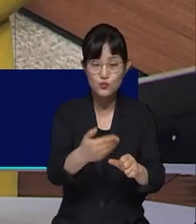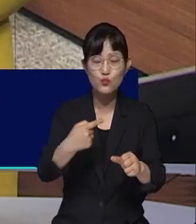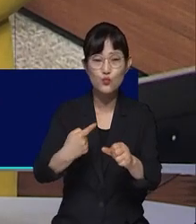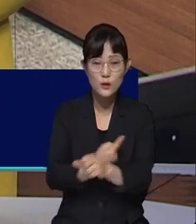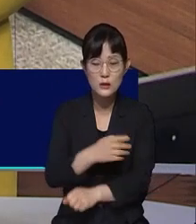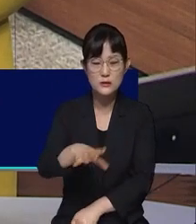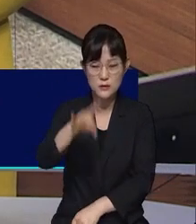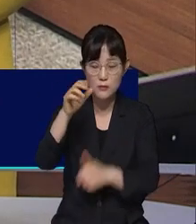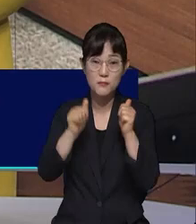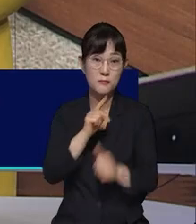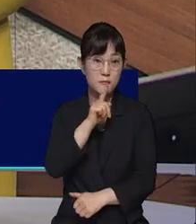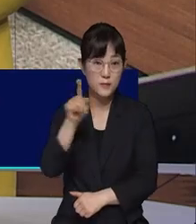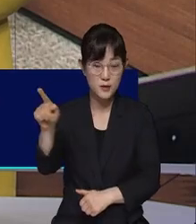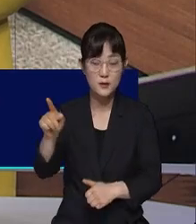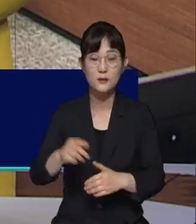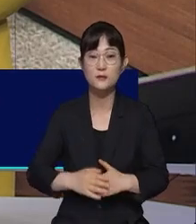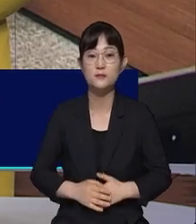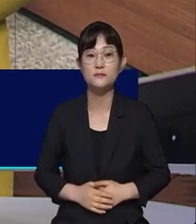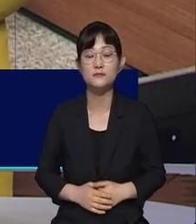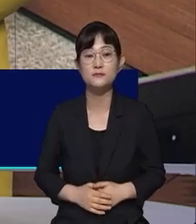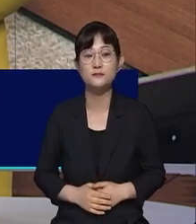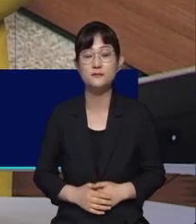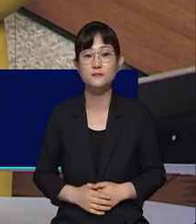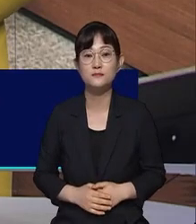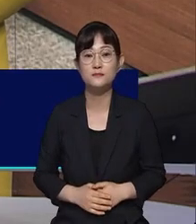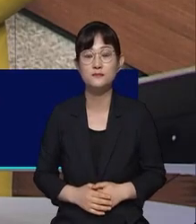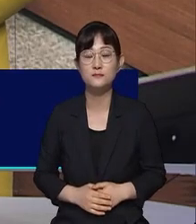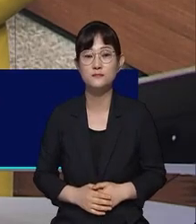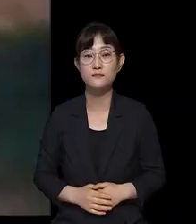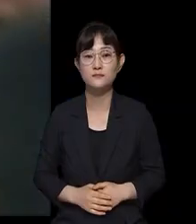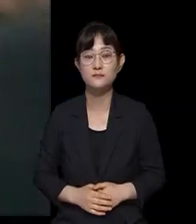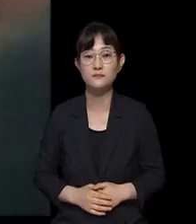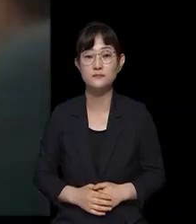사법처리 움직임입니다. 신대희 기자가 보도합니다.